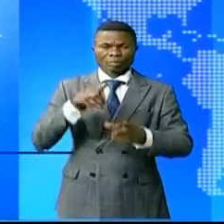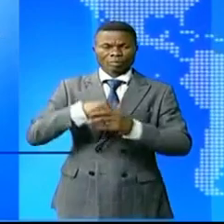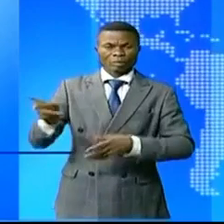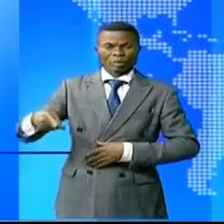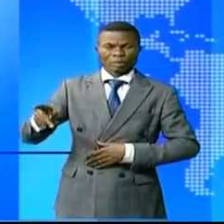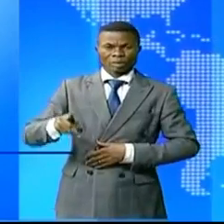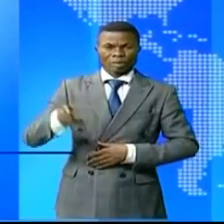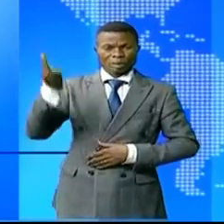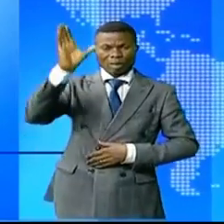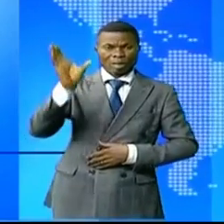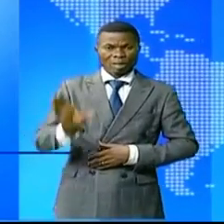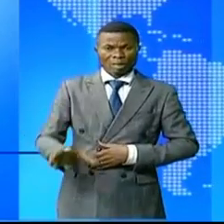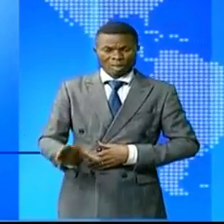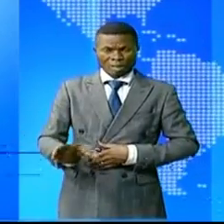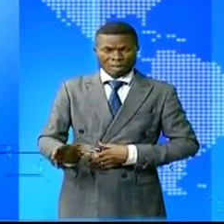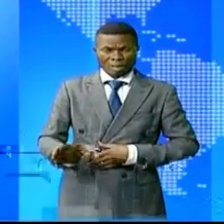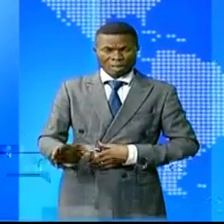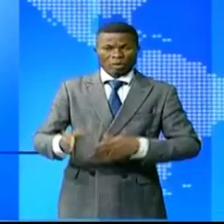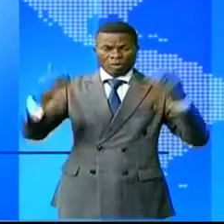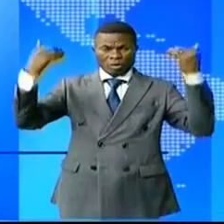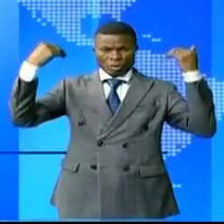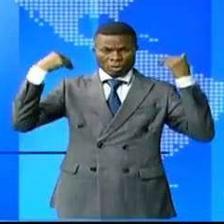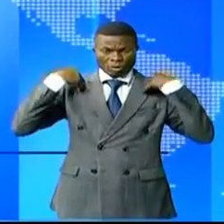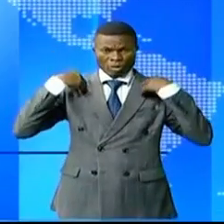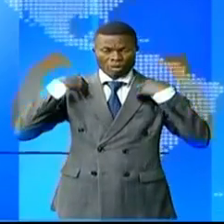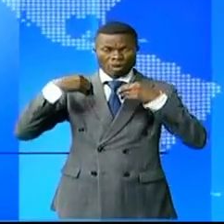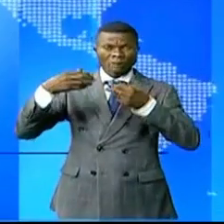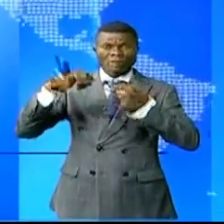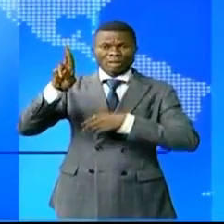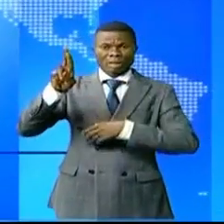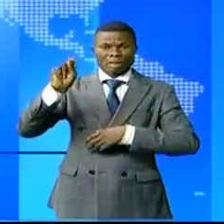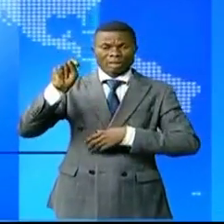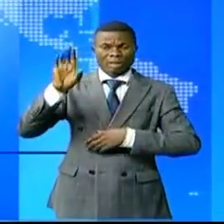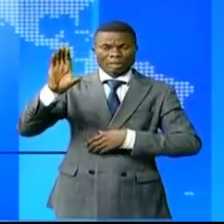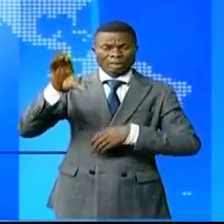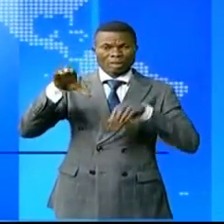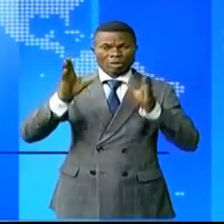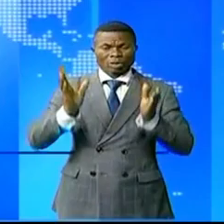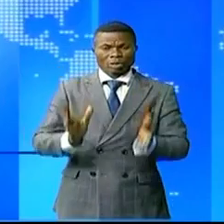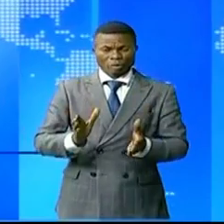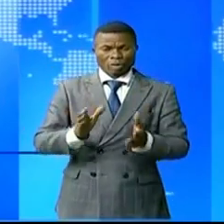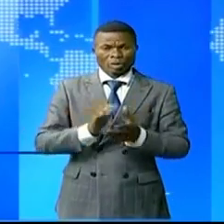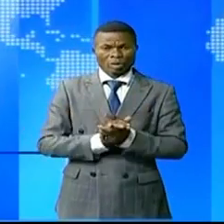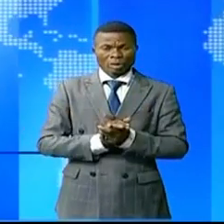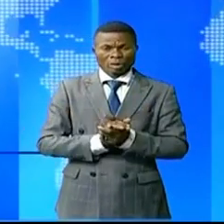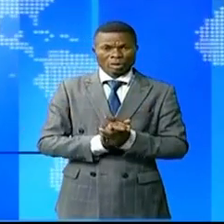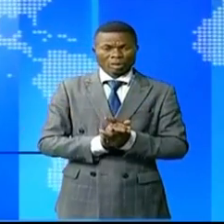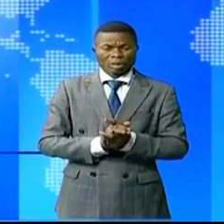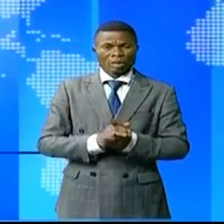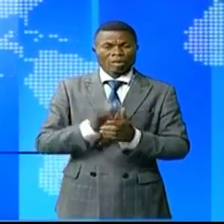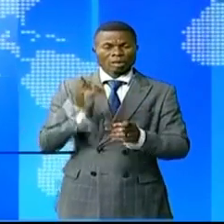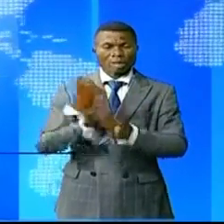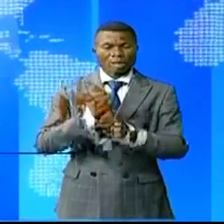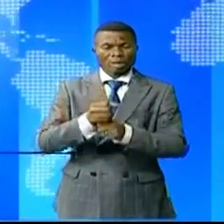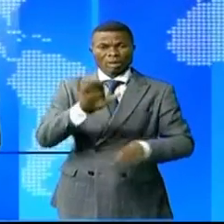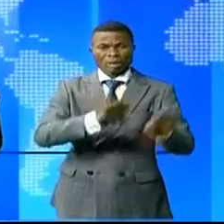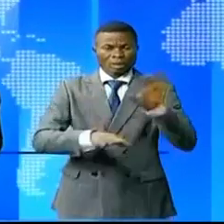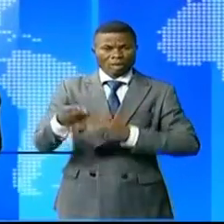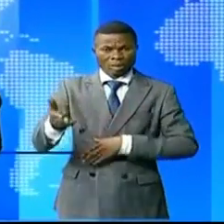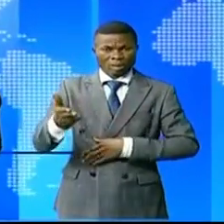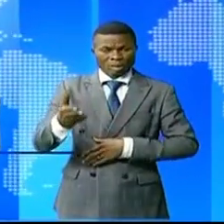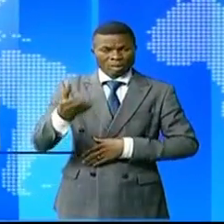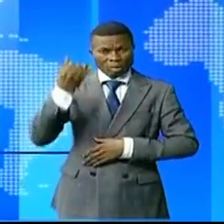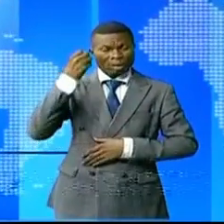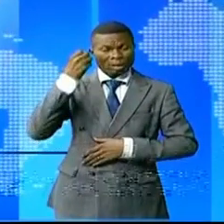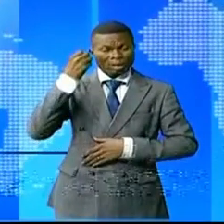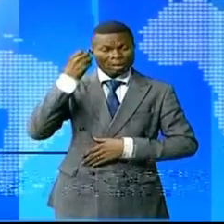du Congo central que ce cadre de la radio-télévision nationale congolaise Aneki a été mis en terre. Vous l'avez